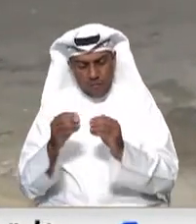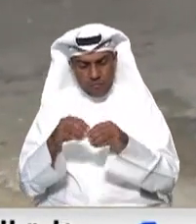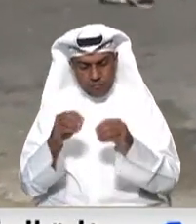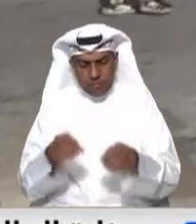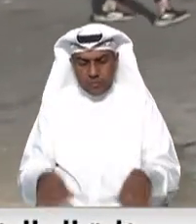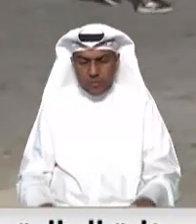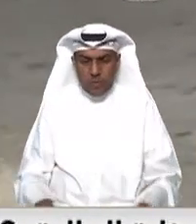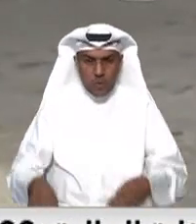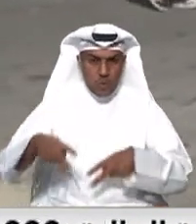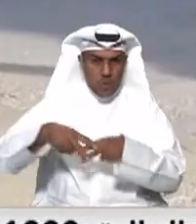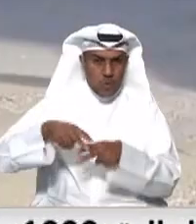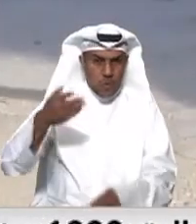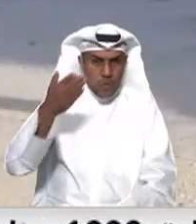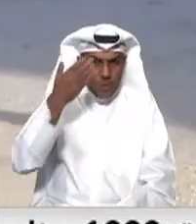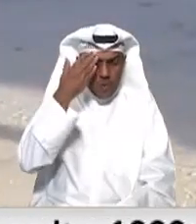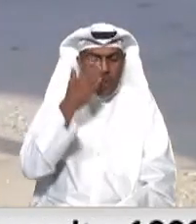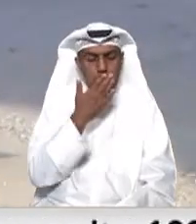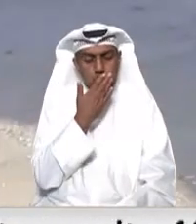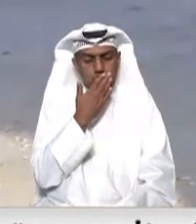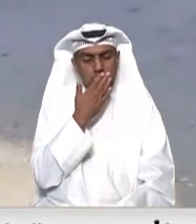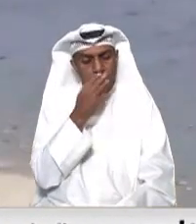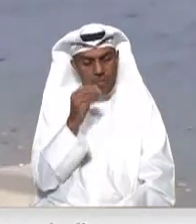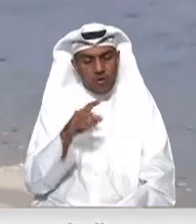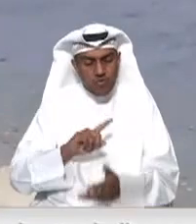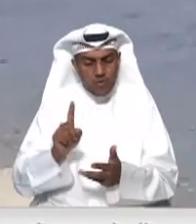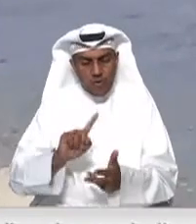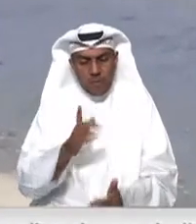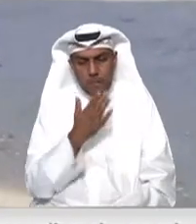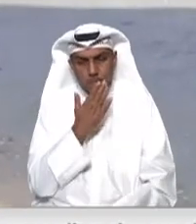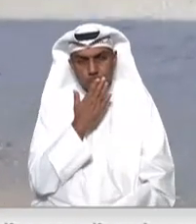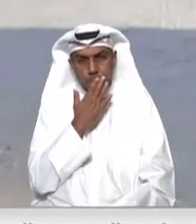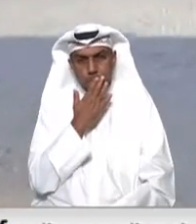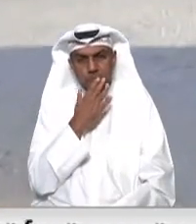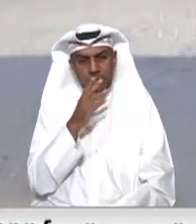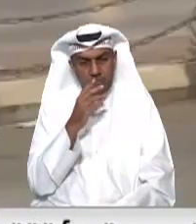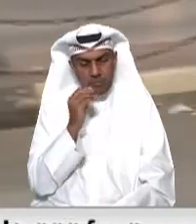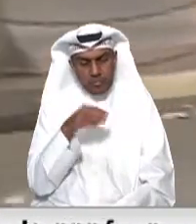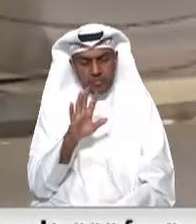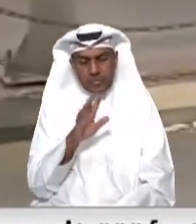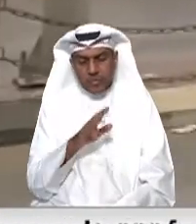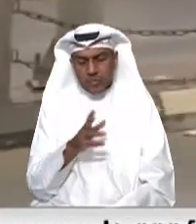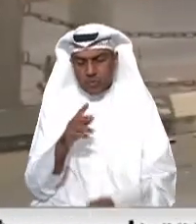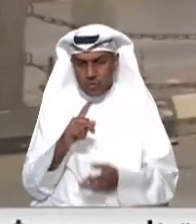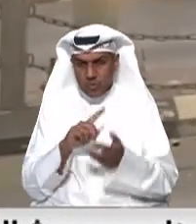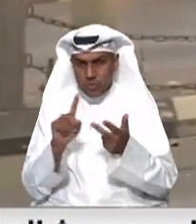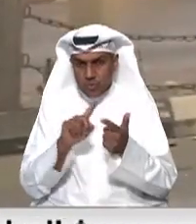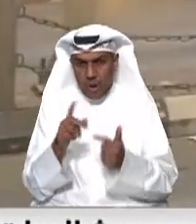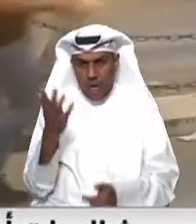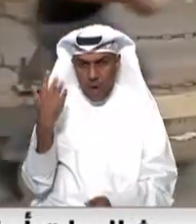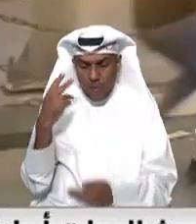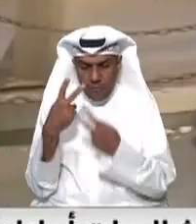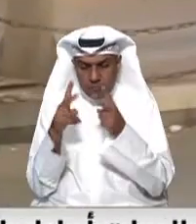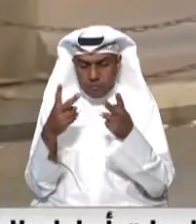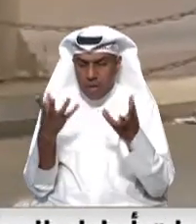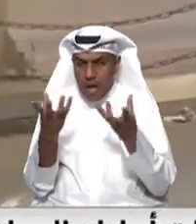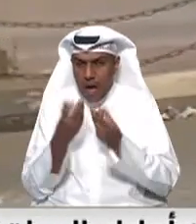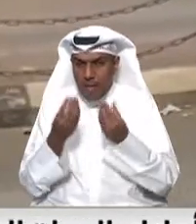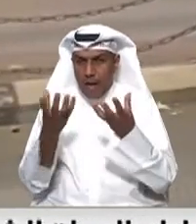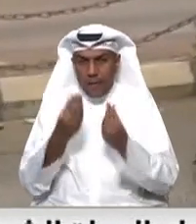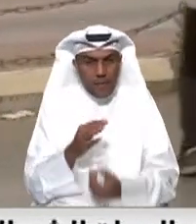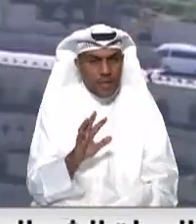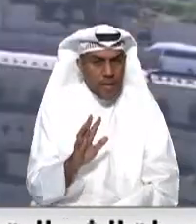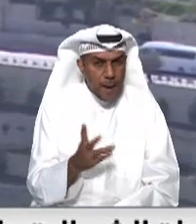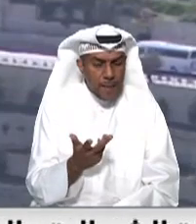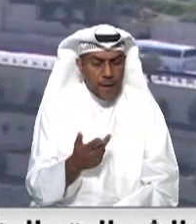الإسرائيلي أمام شروط المقاومة التي دعت إلى الالتزام بشروط الصفقة من حيث عدد الأسرى